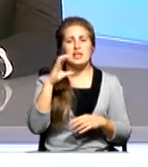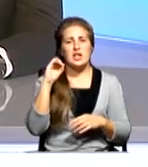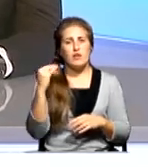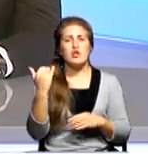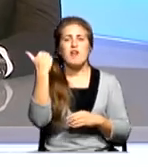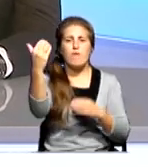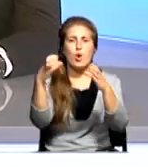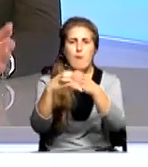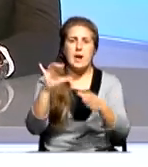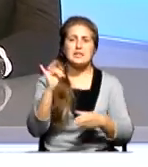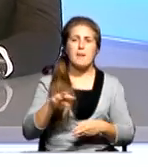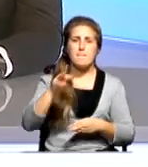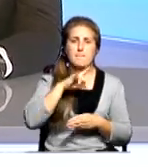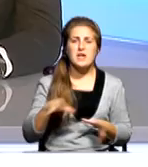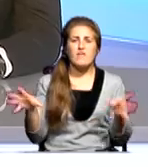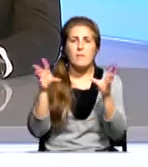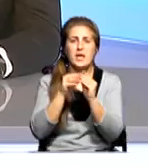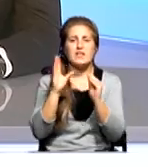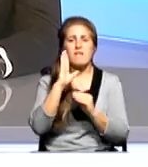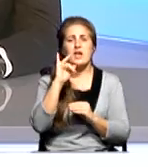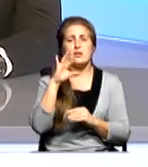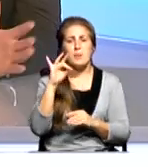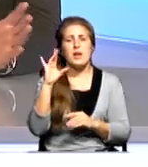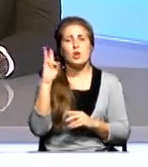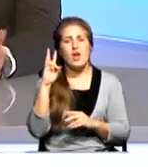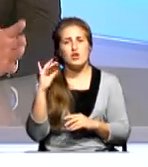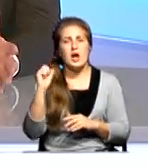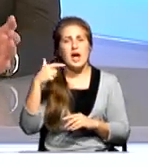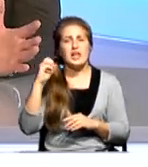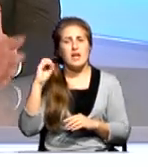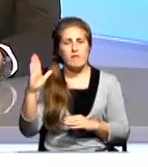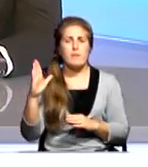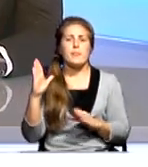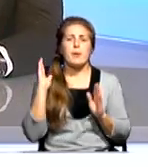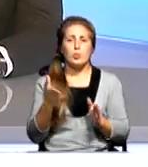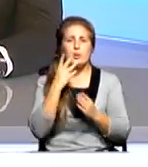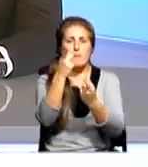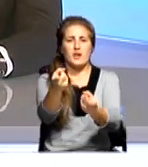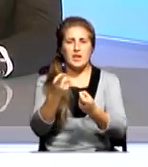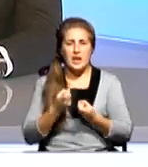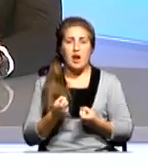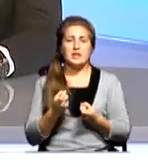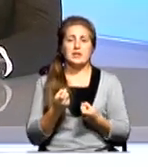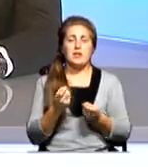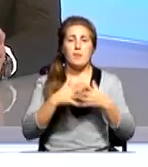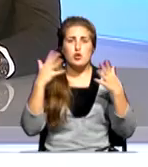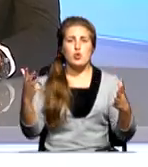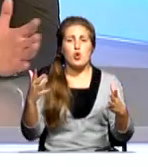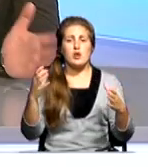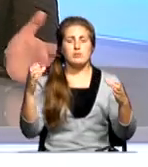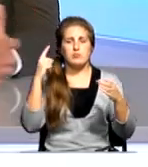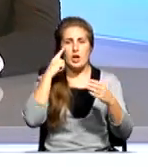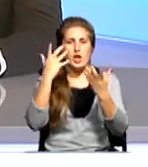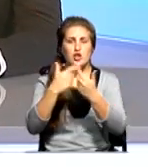и мы вместе с виктором николаевичем агеевым доклассический будем привлекать большое количество инвесторов